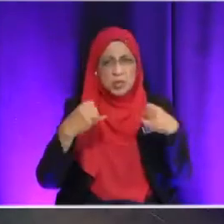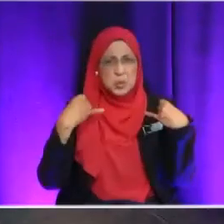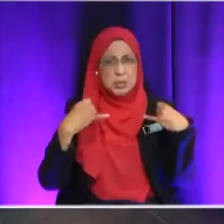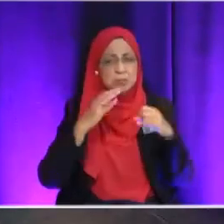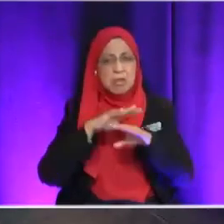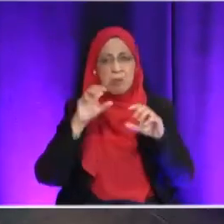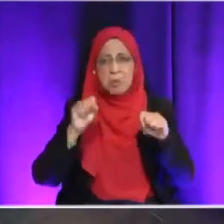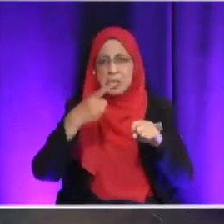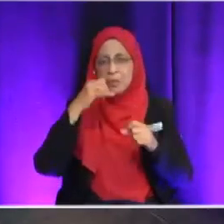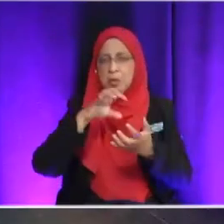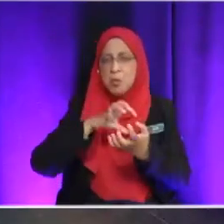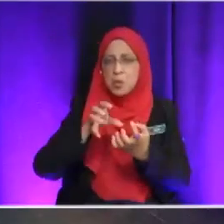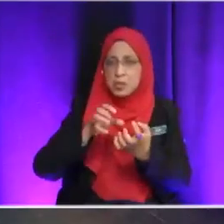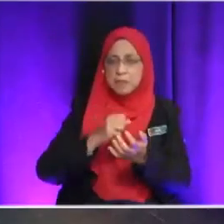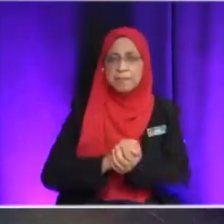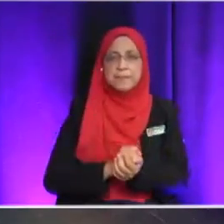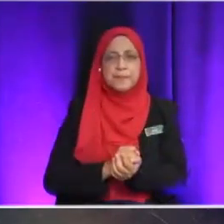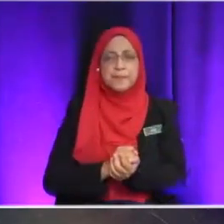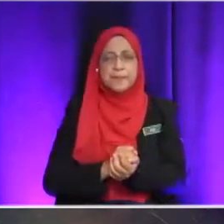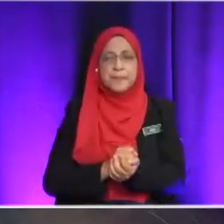tengok ini mungkin